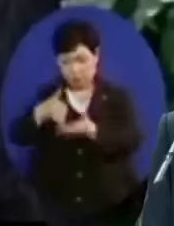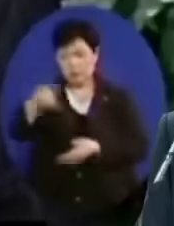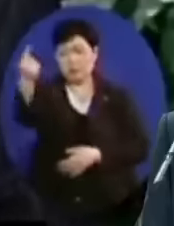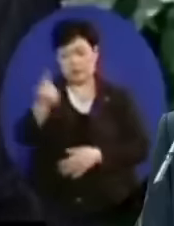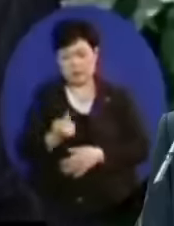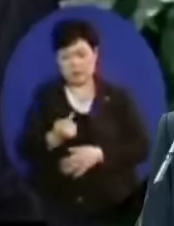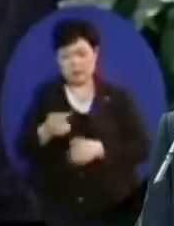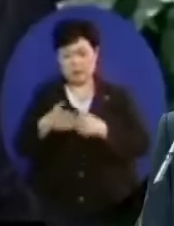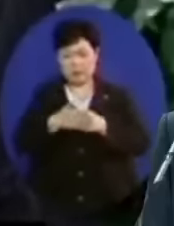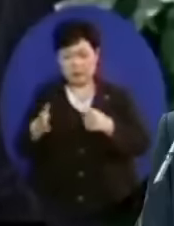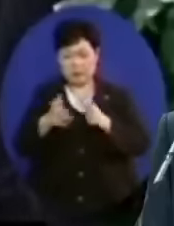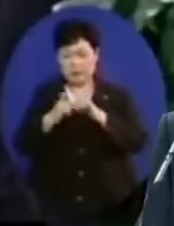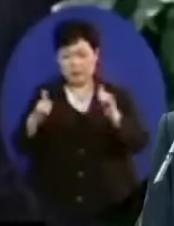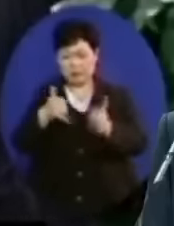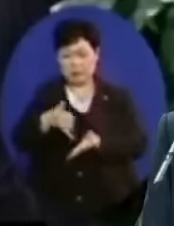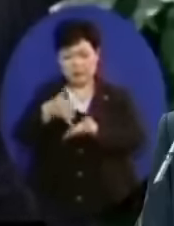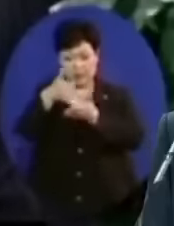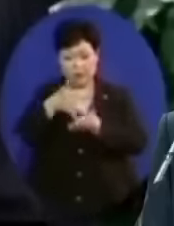그런데 사람의 형상인